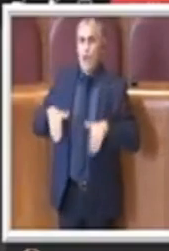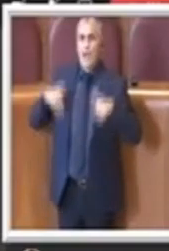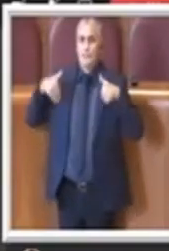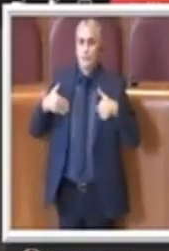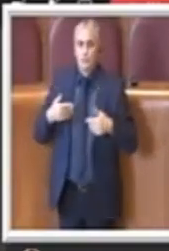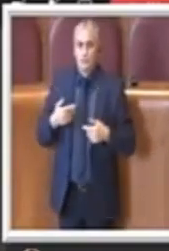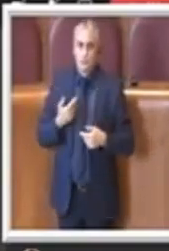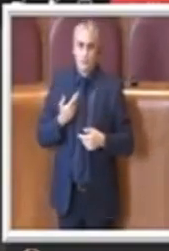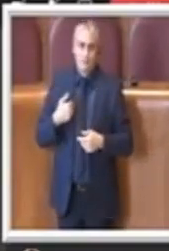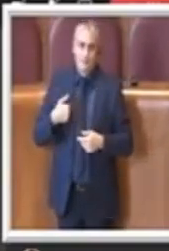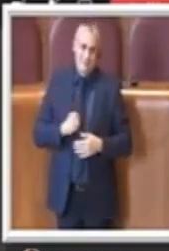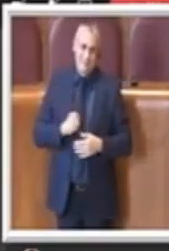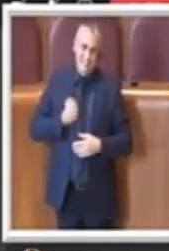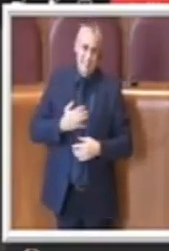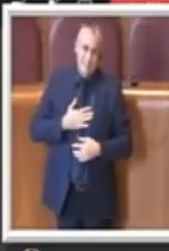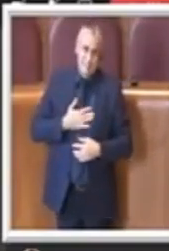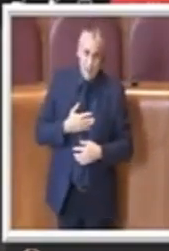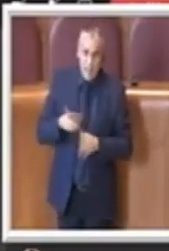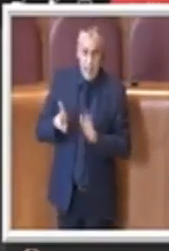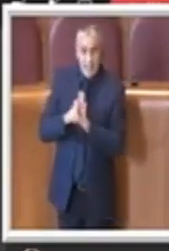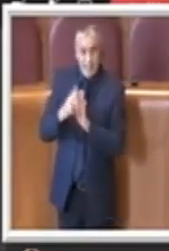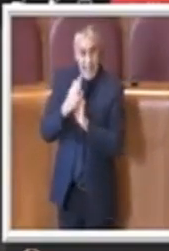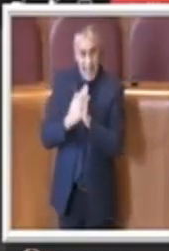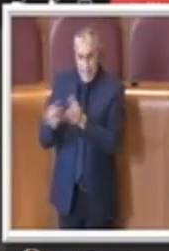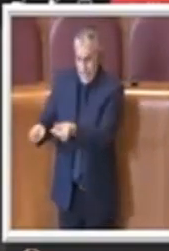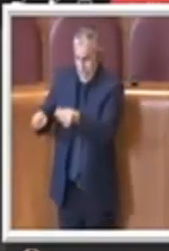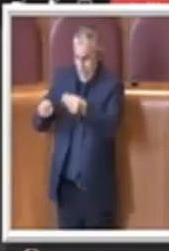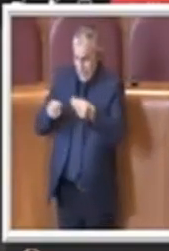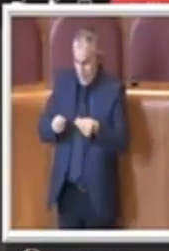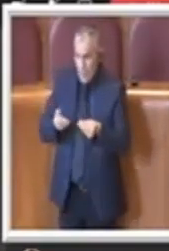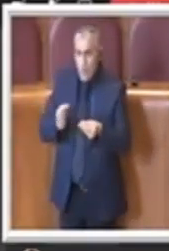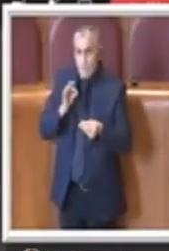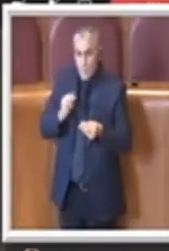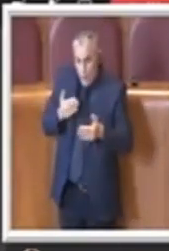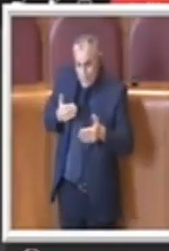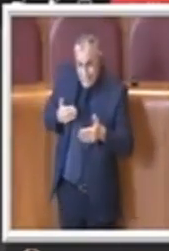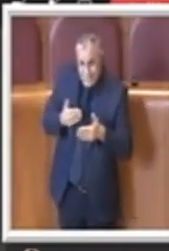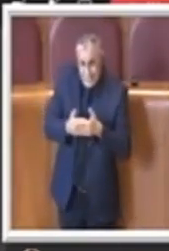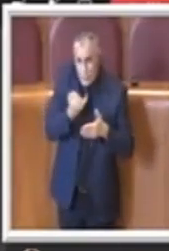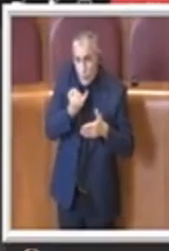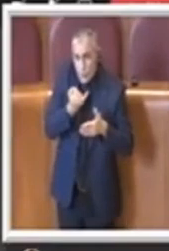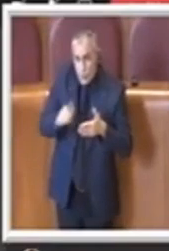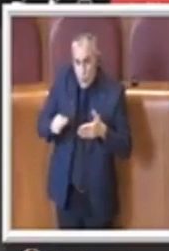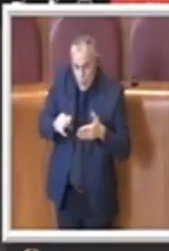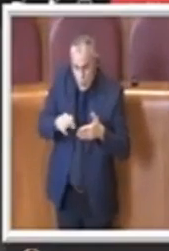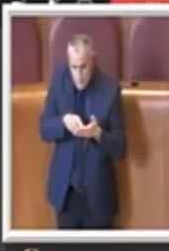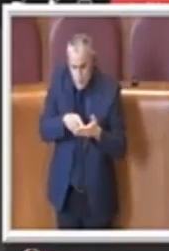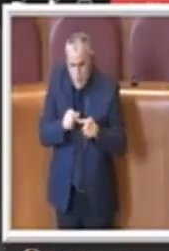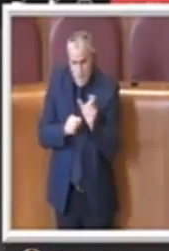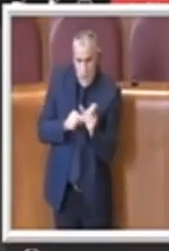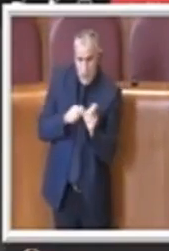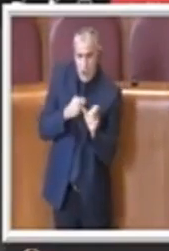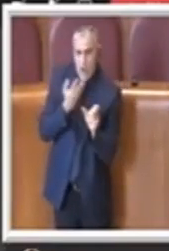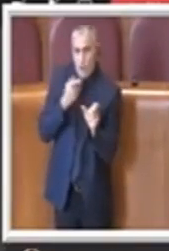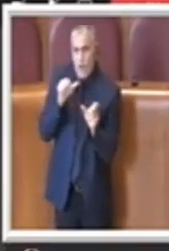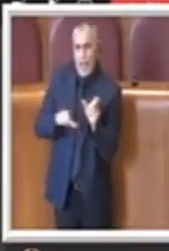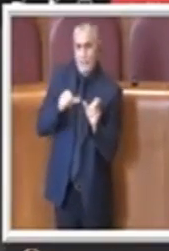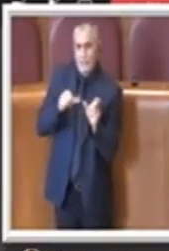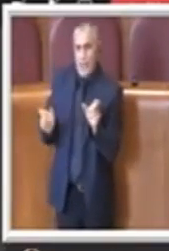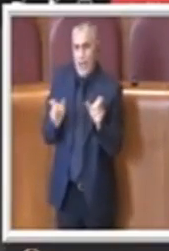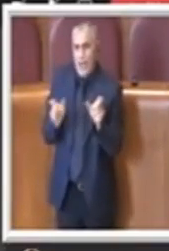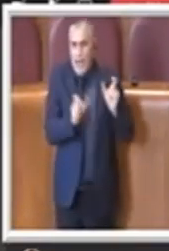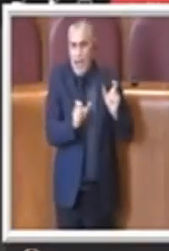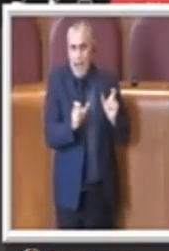delibera ci capita spessissimo all'ultimo momento di trovare la necessità di dover cambiare una parola piuttosto con altre ecco sono situazioni che